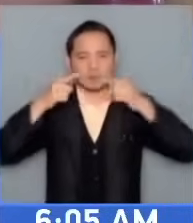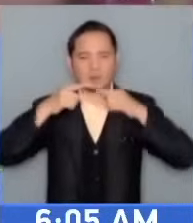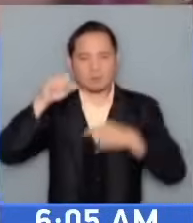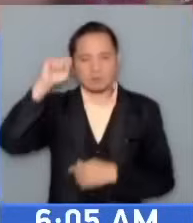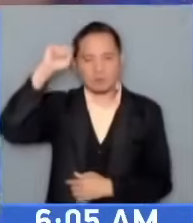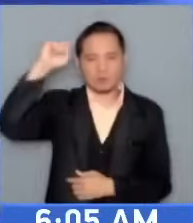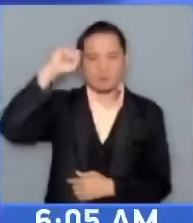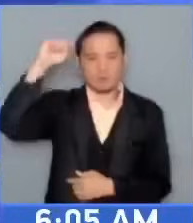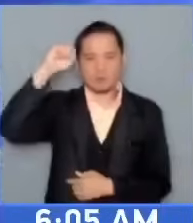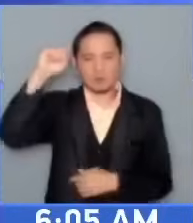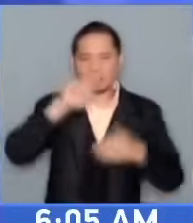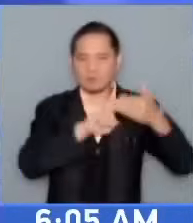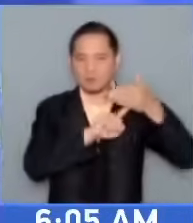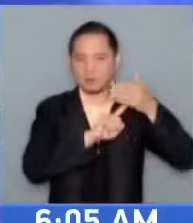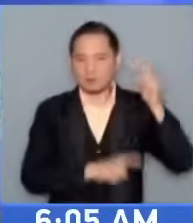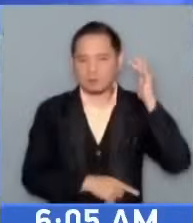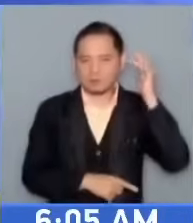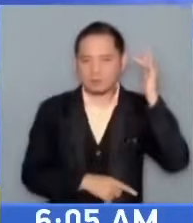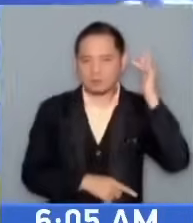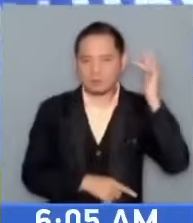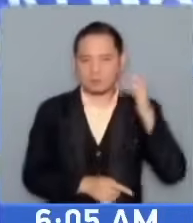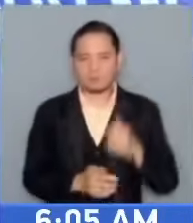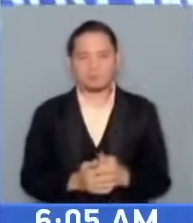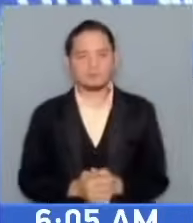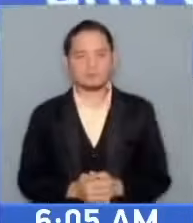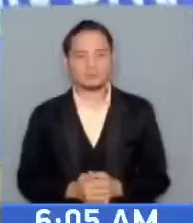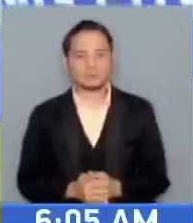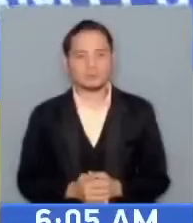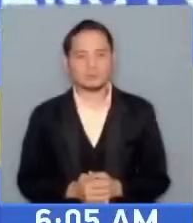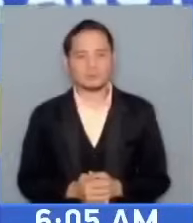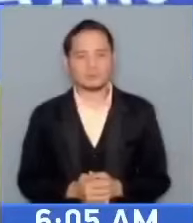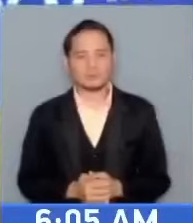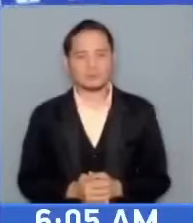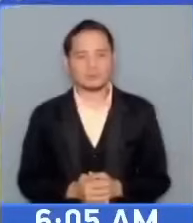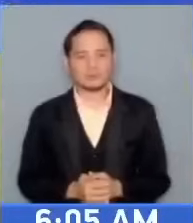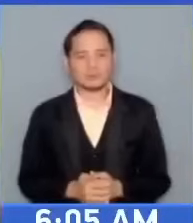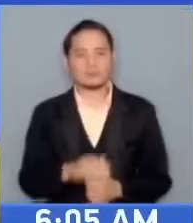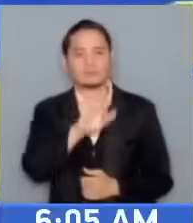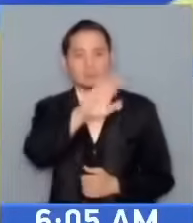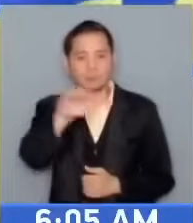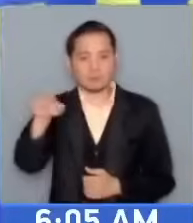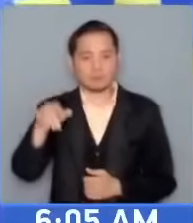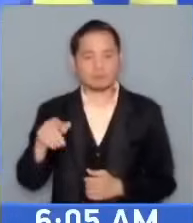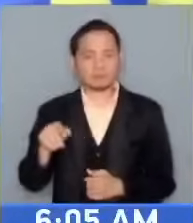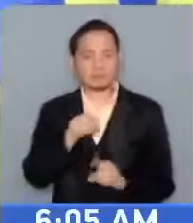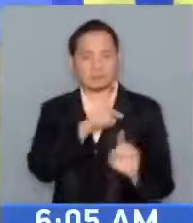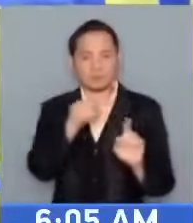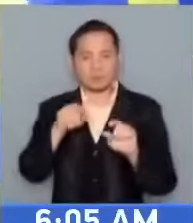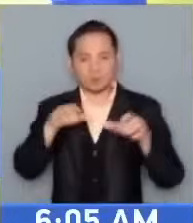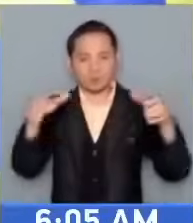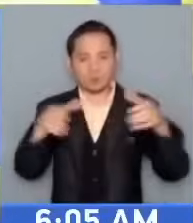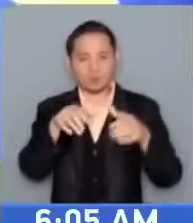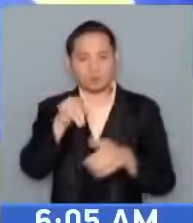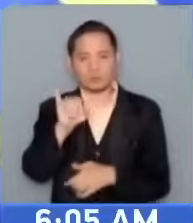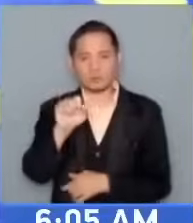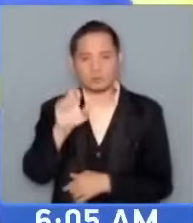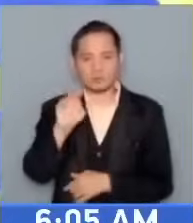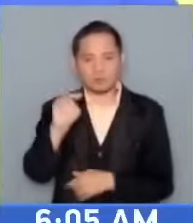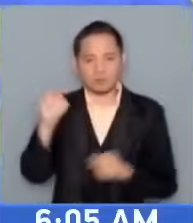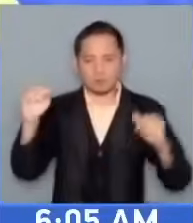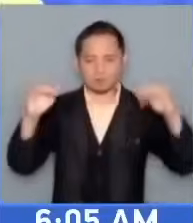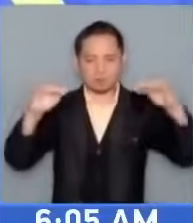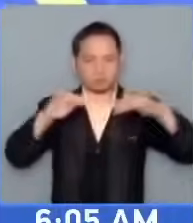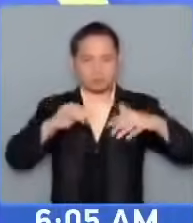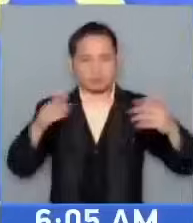Samantala, Susan, sa mga oras na ito ay nakarating na dito sa monumento itong grupo ng Piston na nagmarcha mula doon sa EDSA at nagsasagawa na